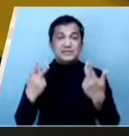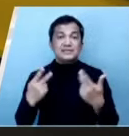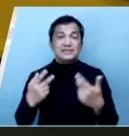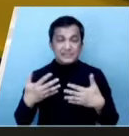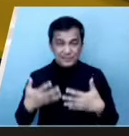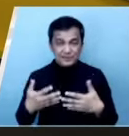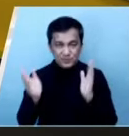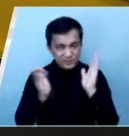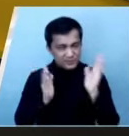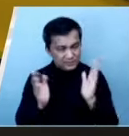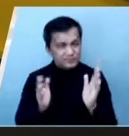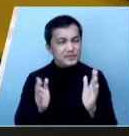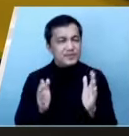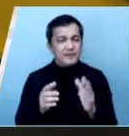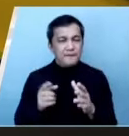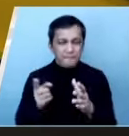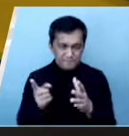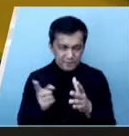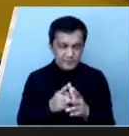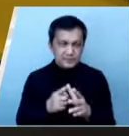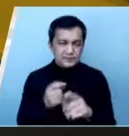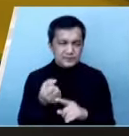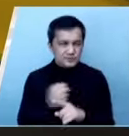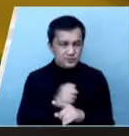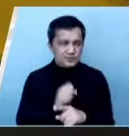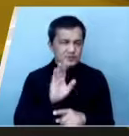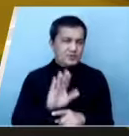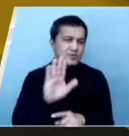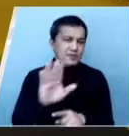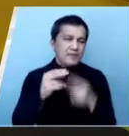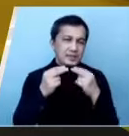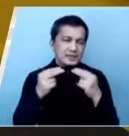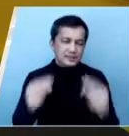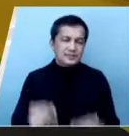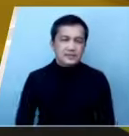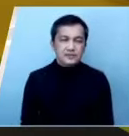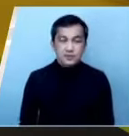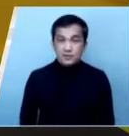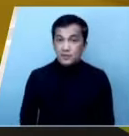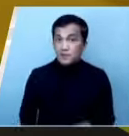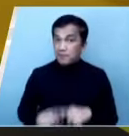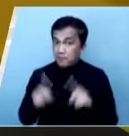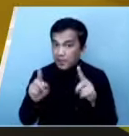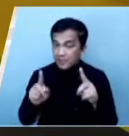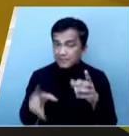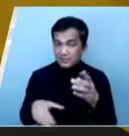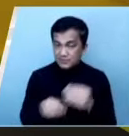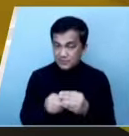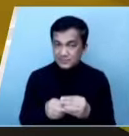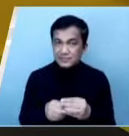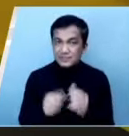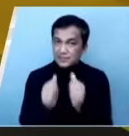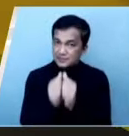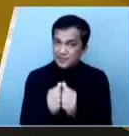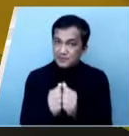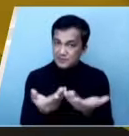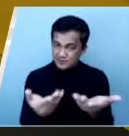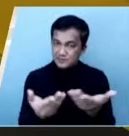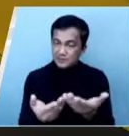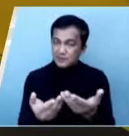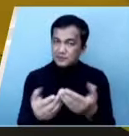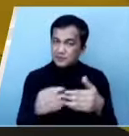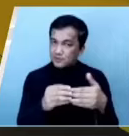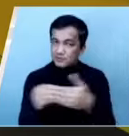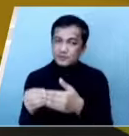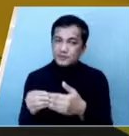magsilbing pangunahing source ng inyong balita. Pero bukod dyan, katuwang namin kayo para magsilbing gabay sa panahon